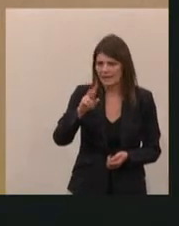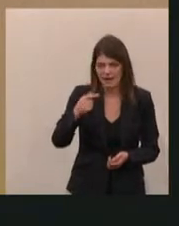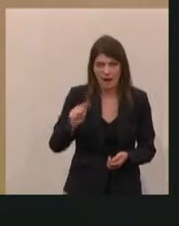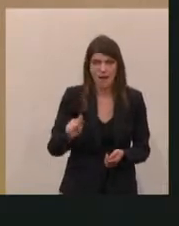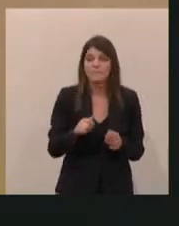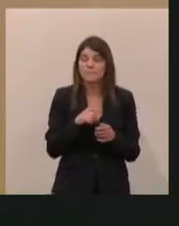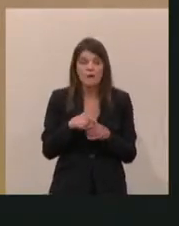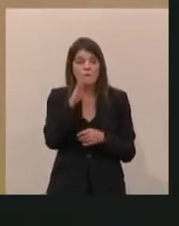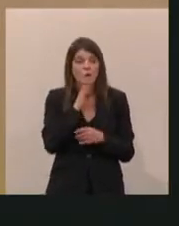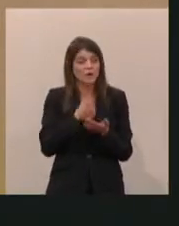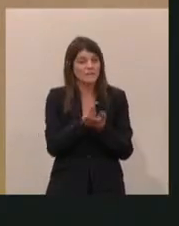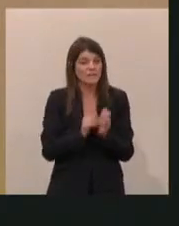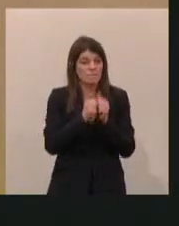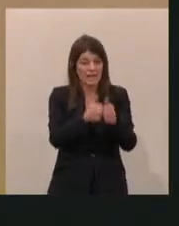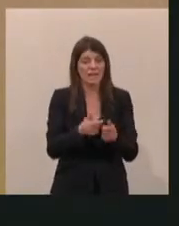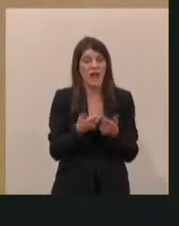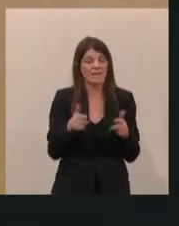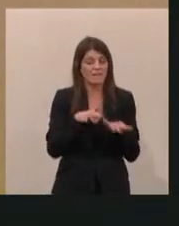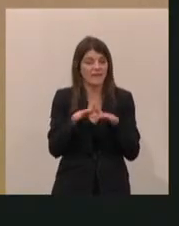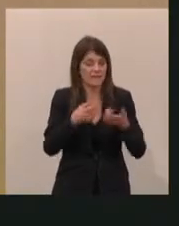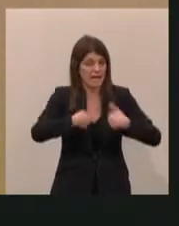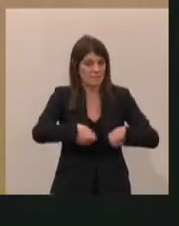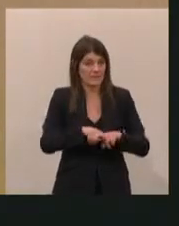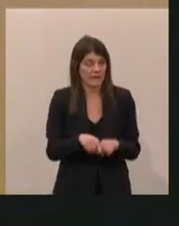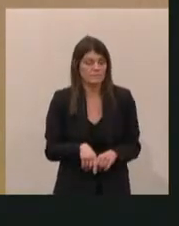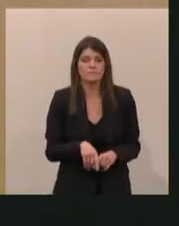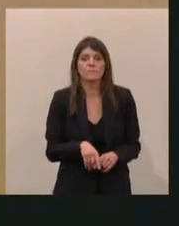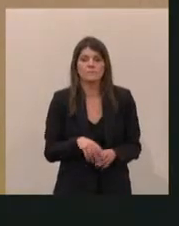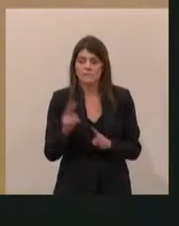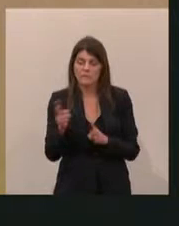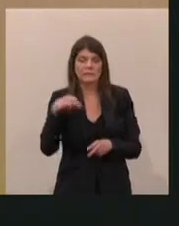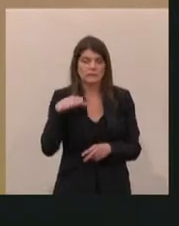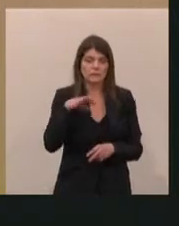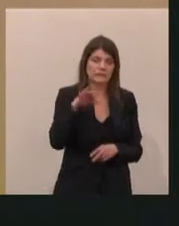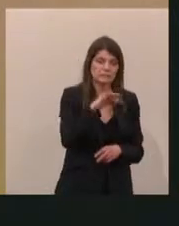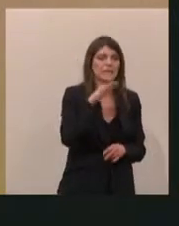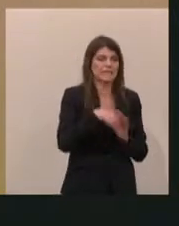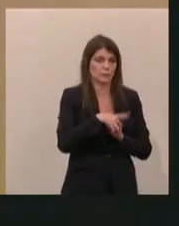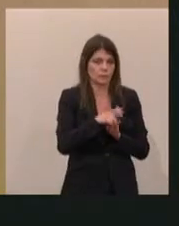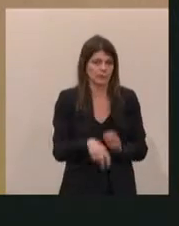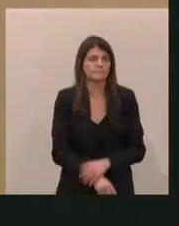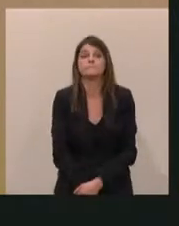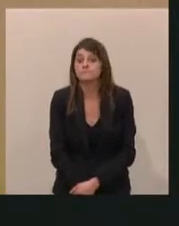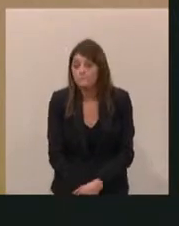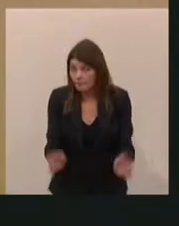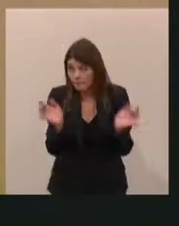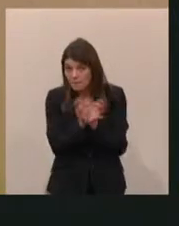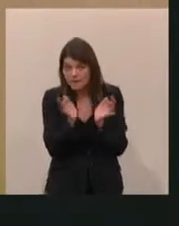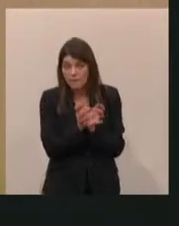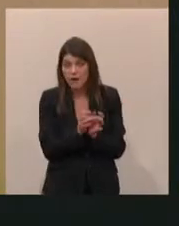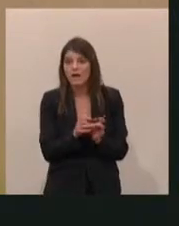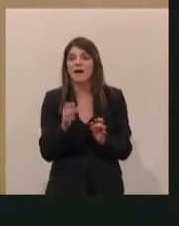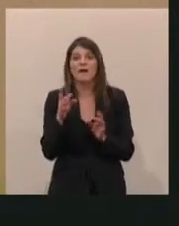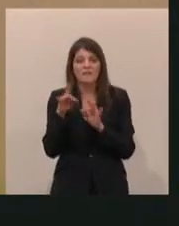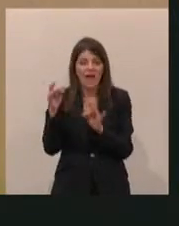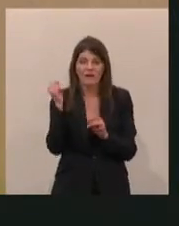Montag und Dienstag Begleitung Landesverkehrsabteilung abwechseln Tirol, Salzburg, Niederösterreich. Mittwoch